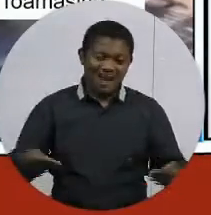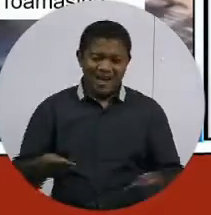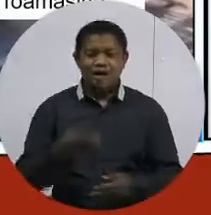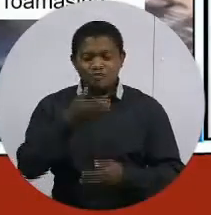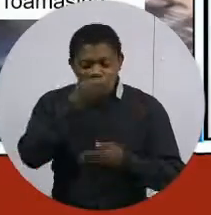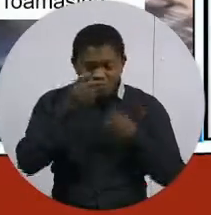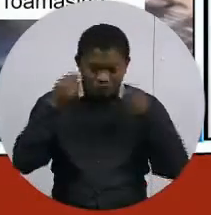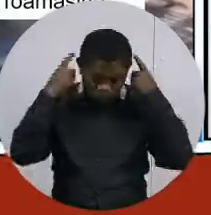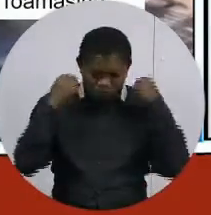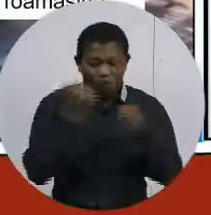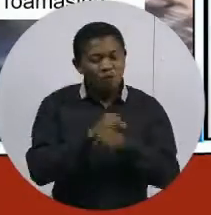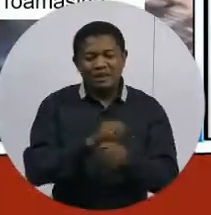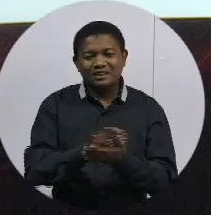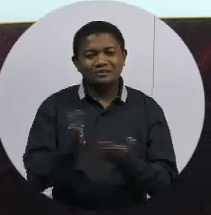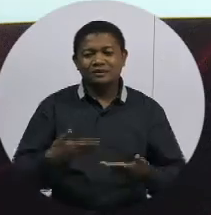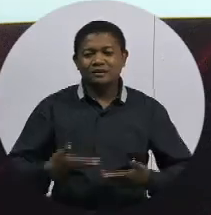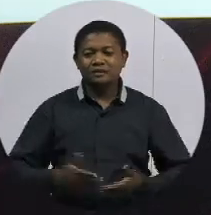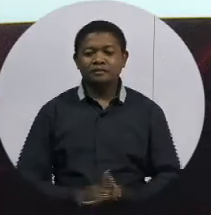tsy manana.